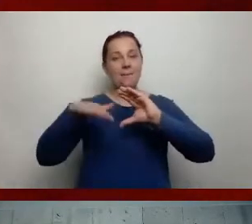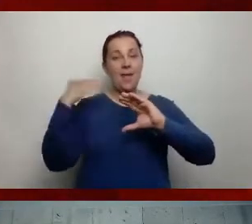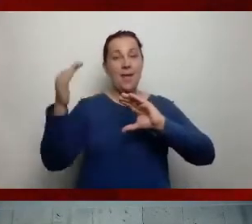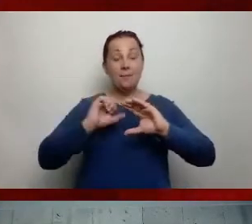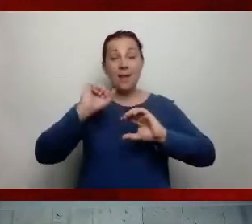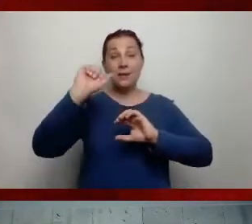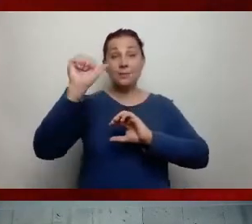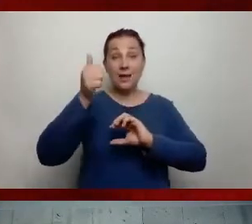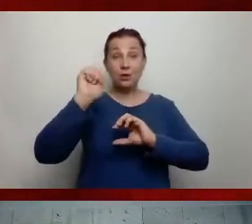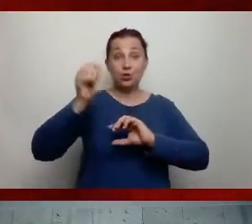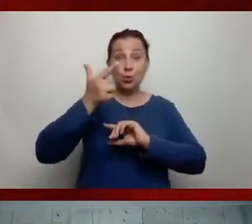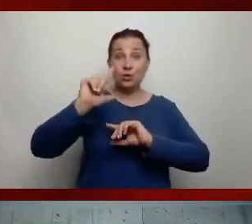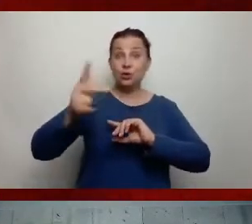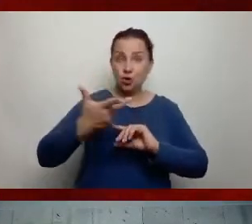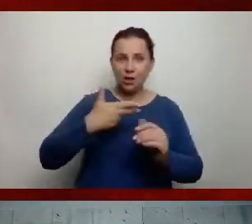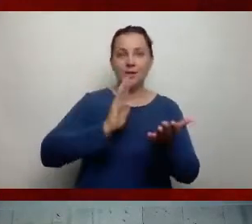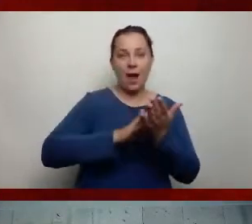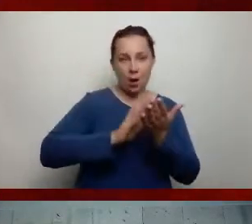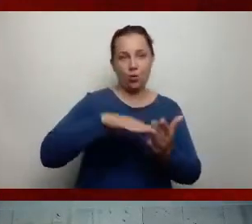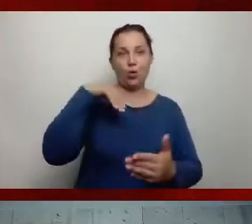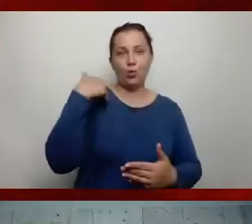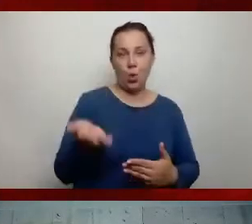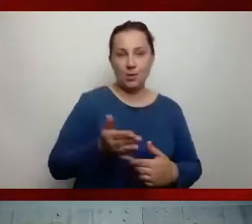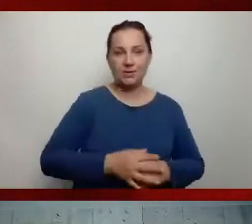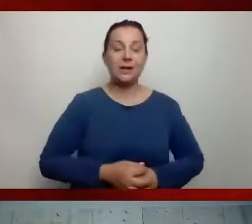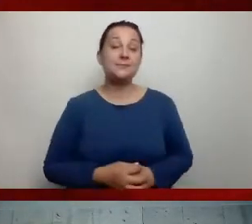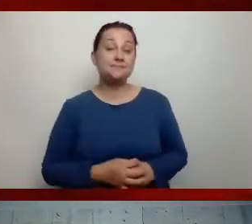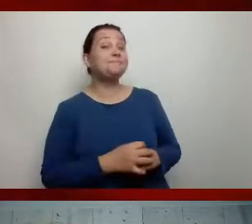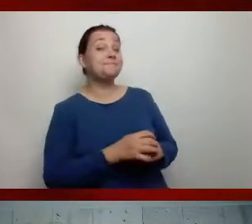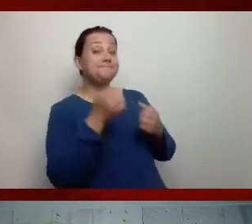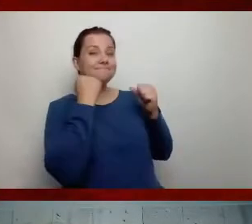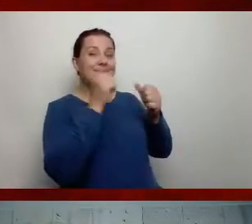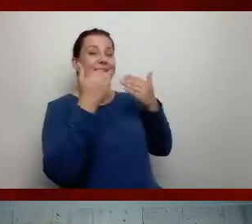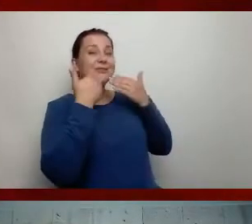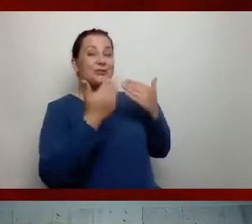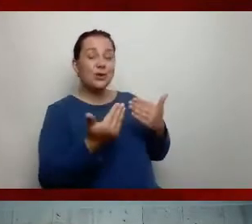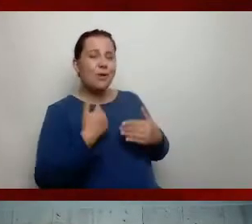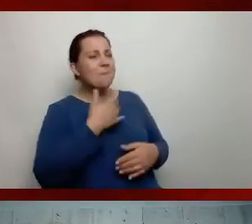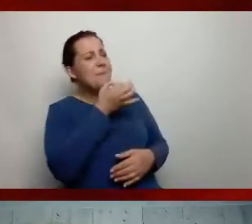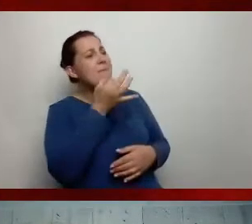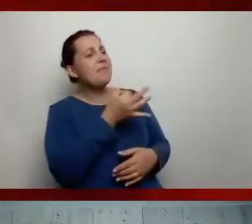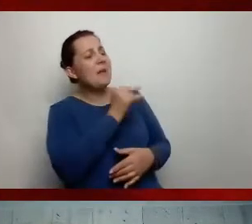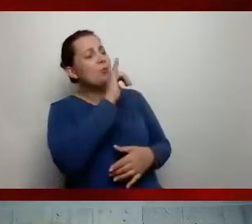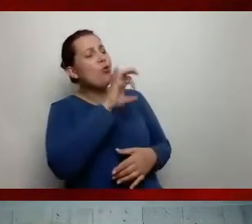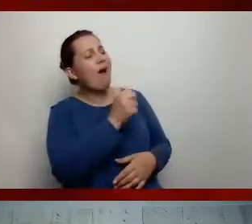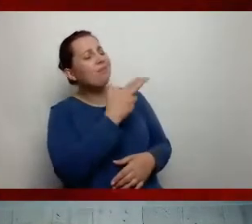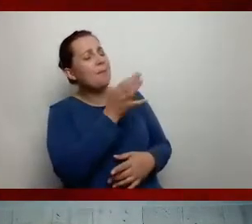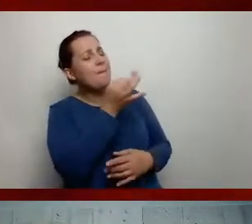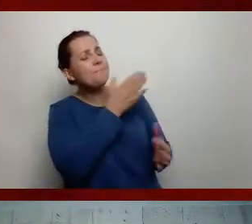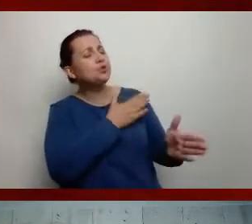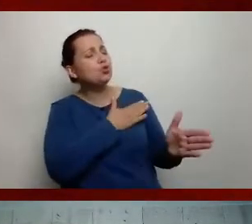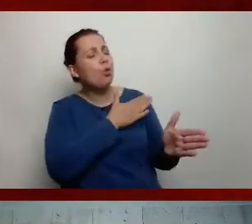nagrodzone dzięki Instytutowi Witkacego. Bardzo dziękujemy, a zapytam cię, Anno, czy my mamy coś przygotowane jeszcze z